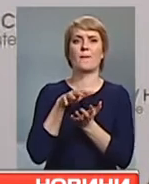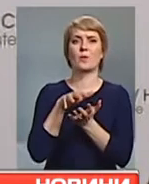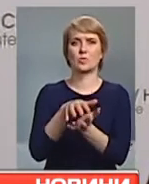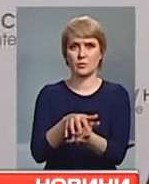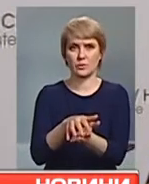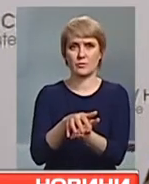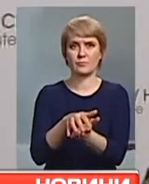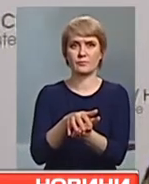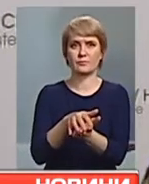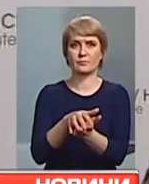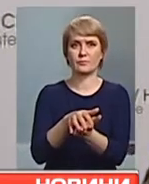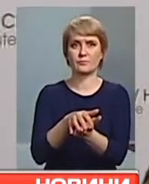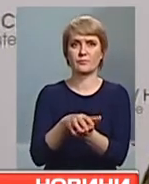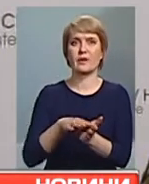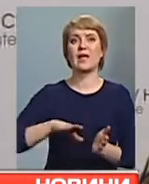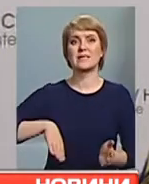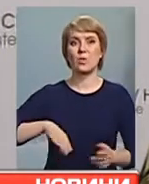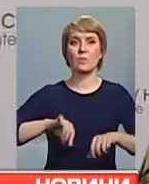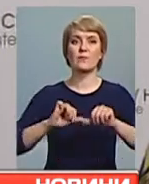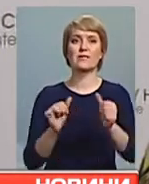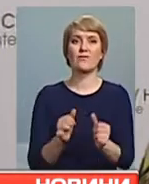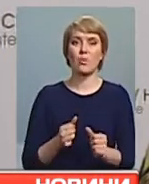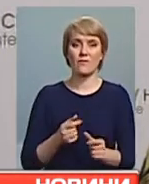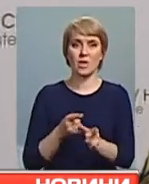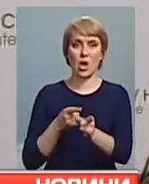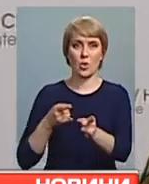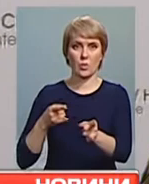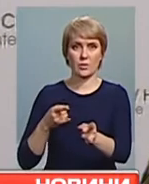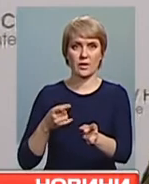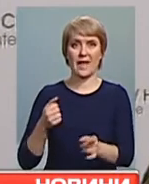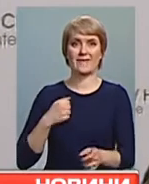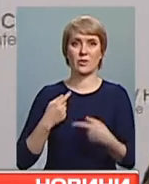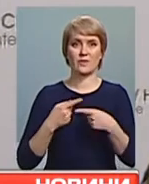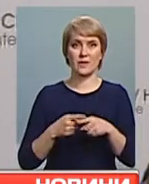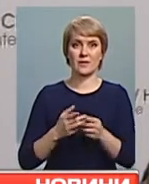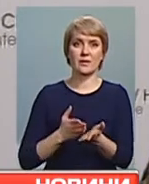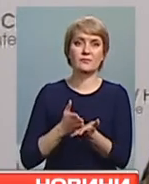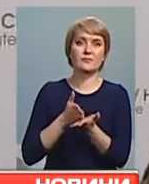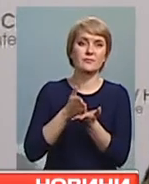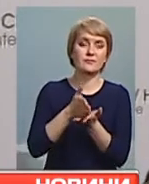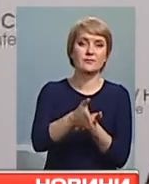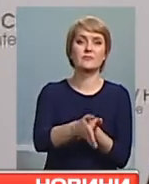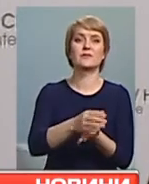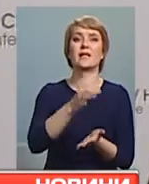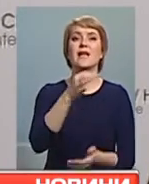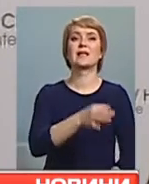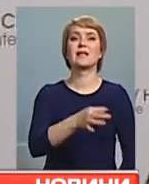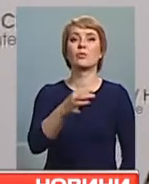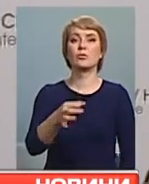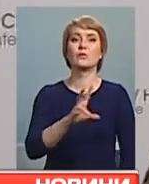броньовані машини. Згодом сформовані колони військової техніки висунулися у напрямку населених